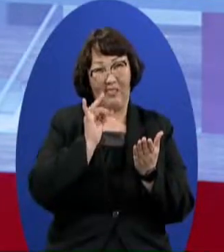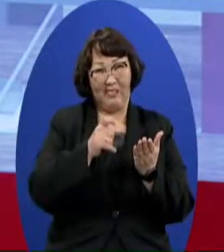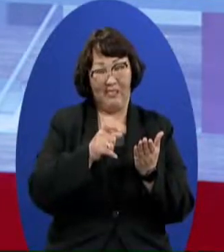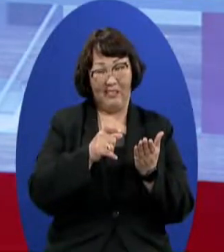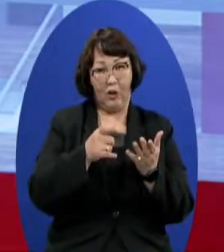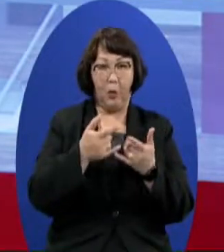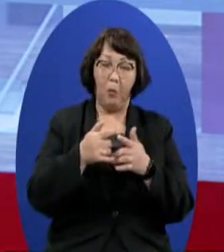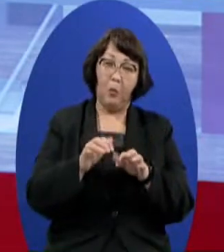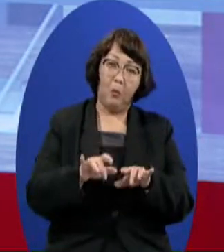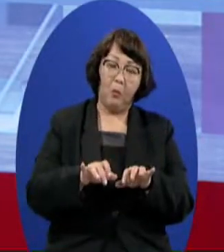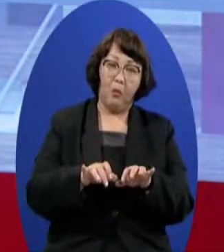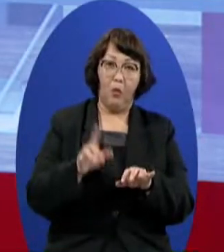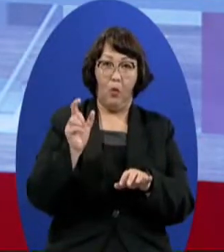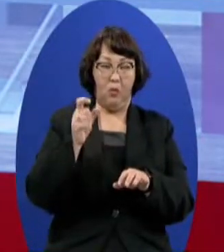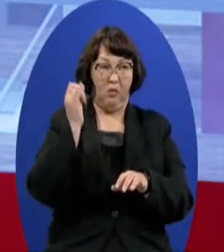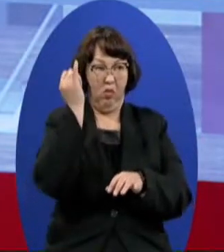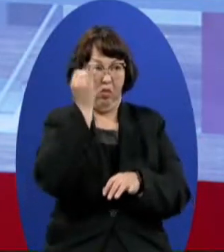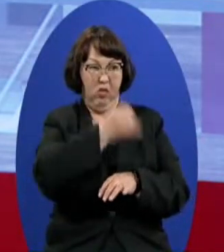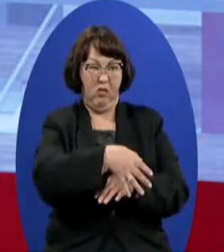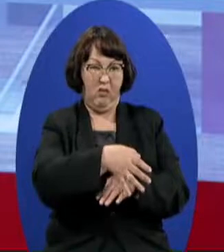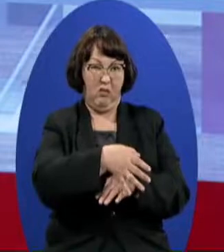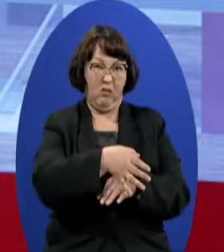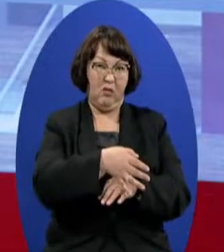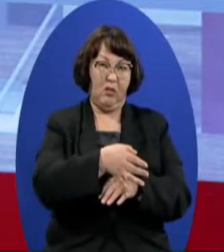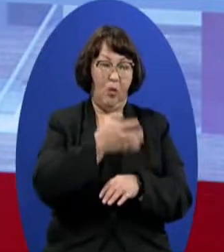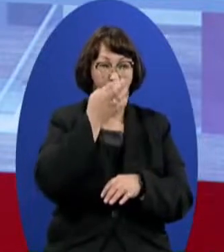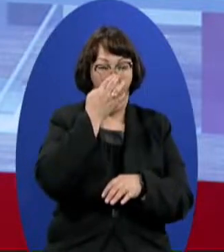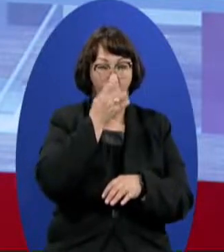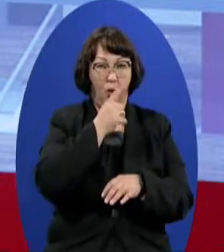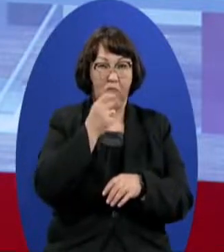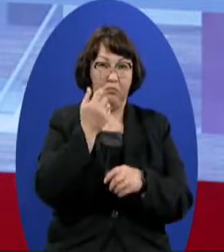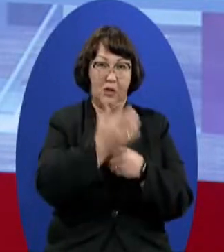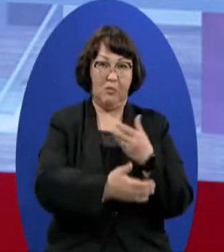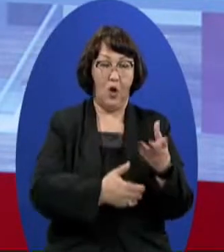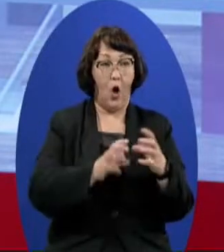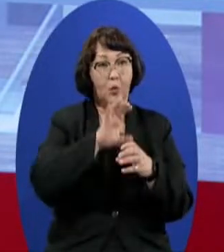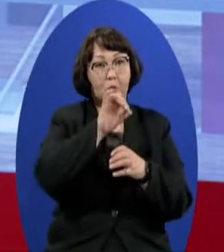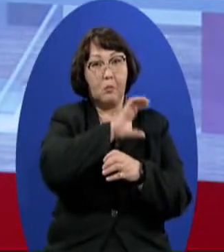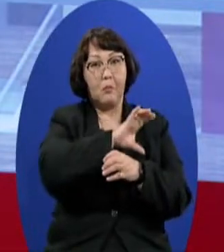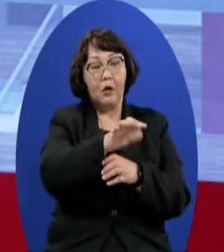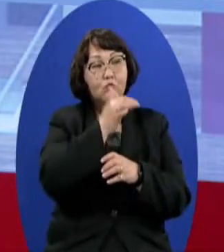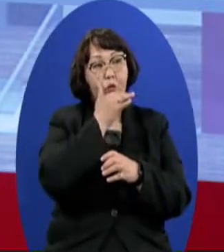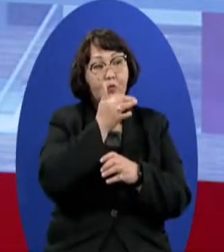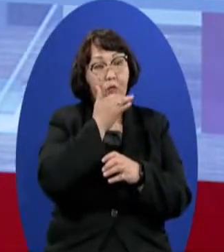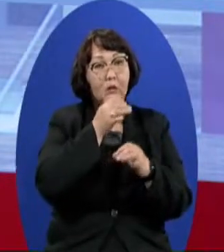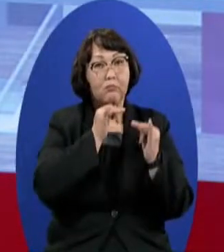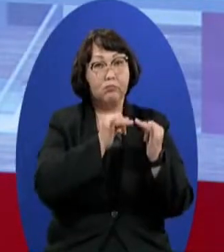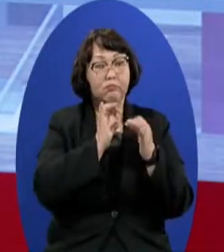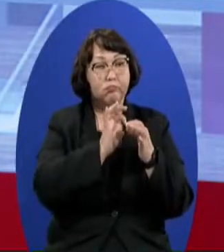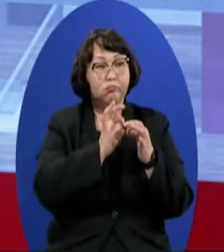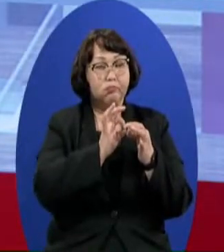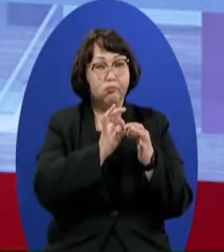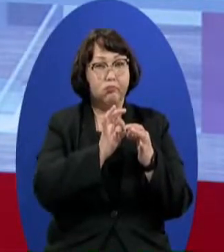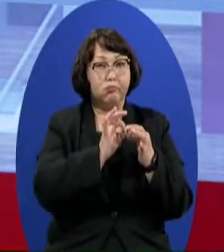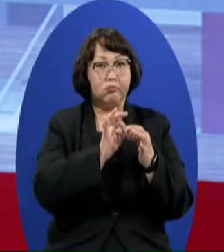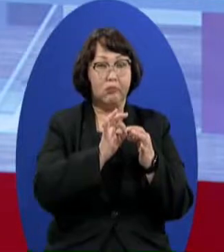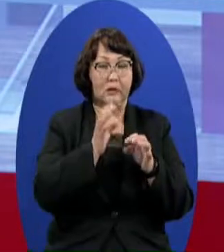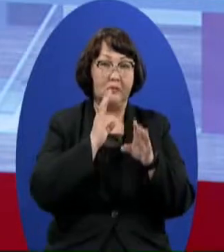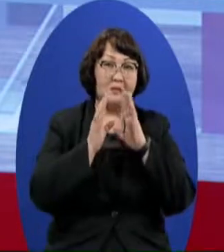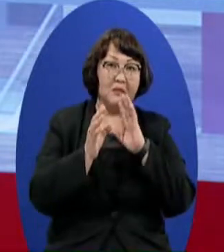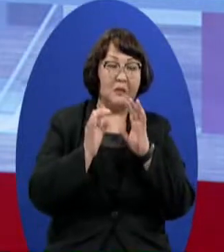залилангийн хэргүүд өсөх хандлагатай байна. Тухайлбал, олон улсын байгууллагаас заавар зөвлөмж өгч байгаа мэтээр фишинг буюу цахим холбоосуудыг олон нийтийн сүлжээнд